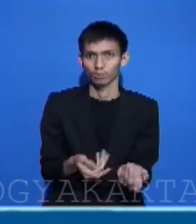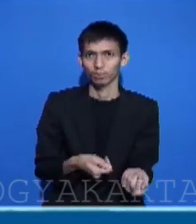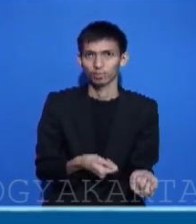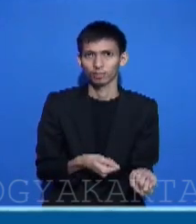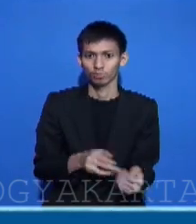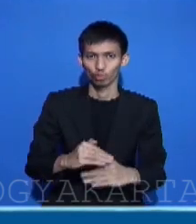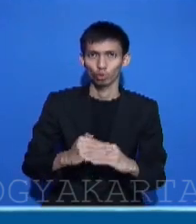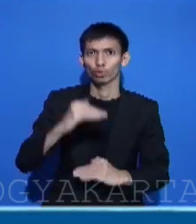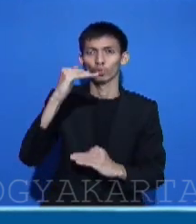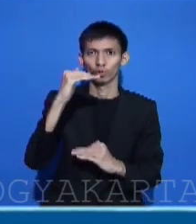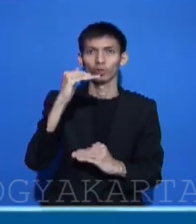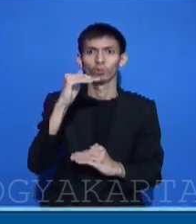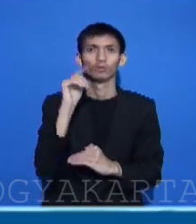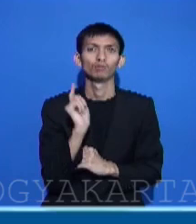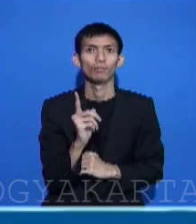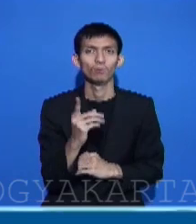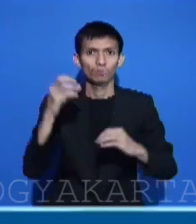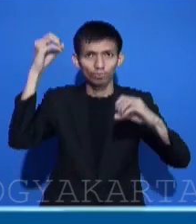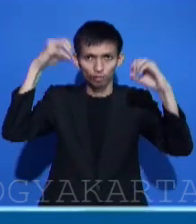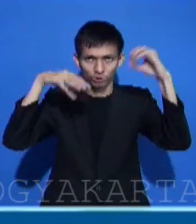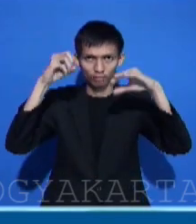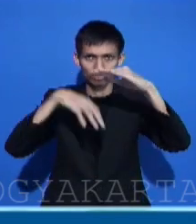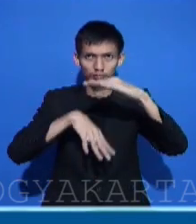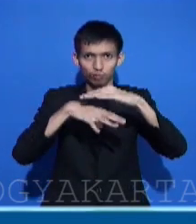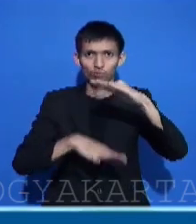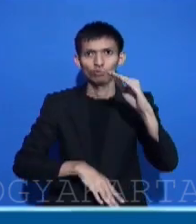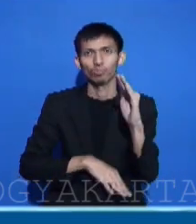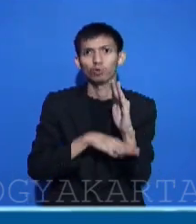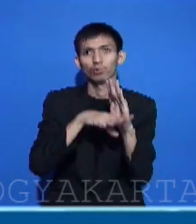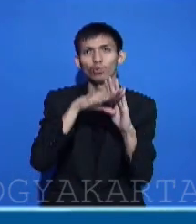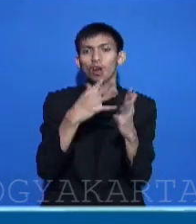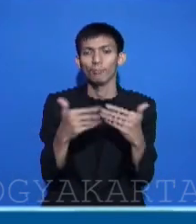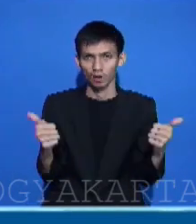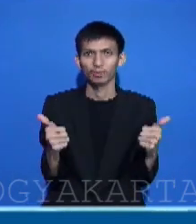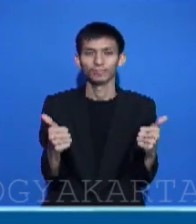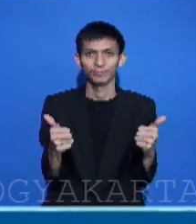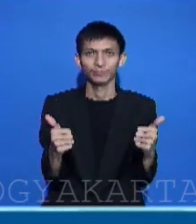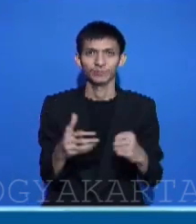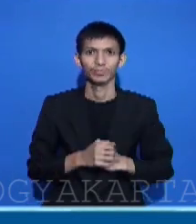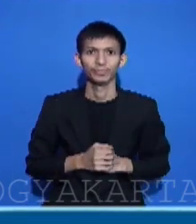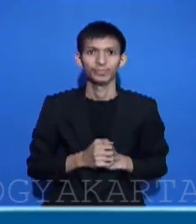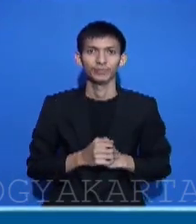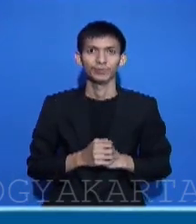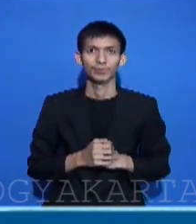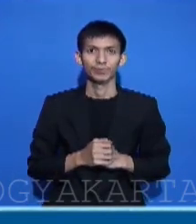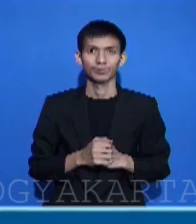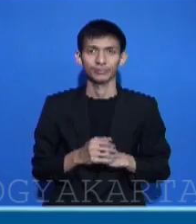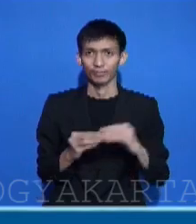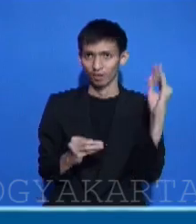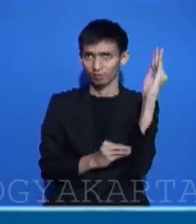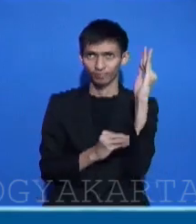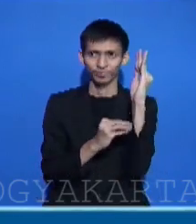Jawa ingkang deres bedengan mboten kembang tuyok omo ing Kang asring rajang telogaspo meniko ing